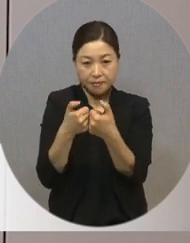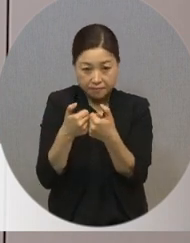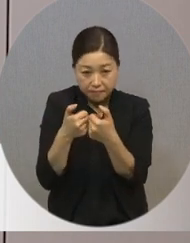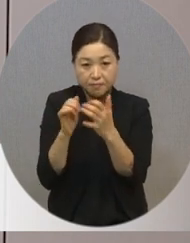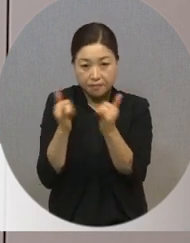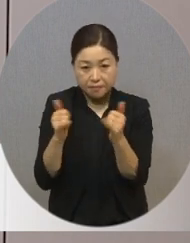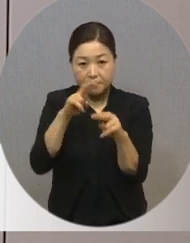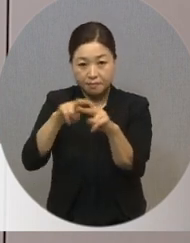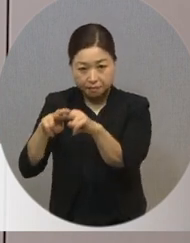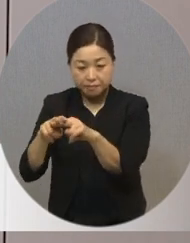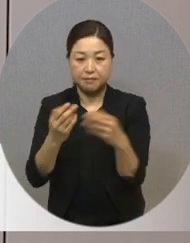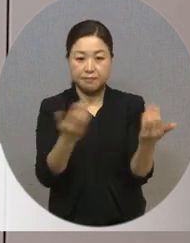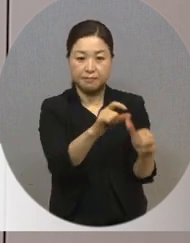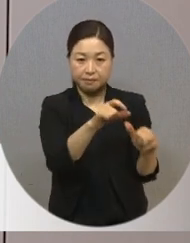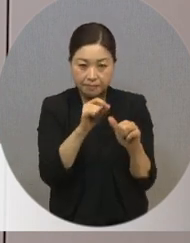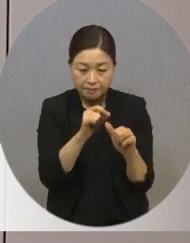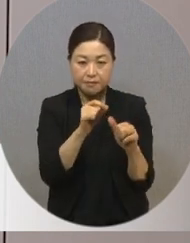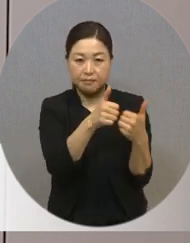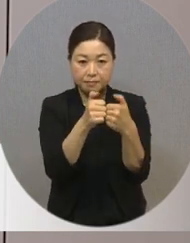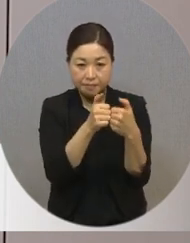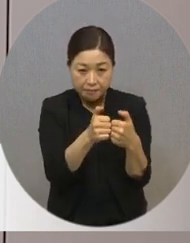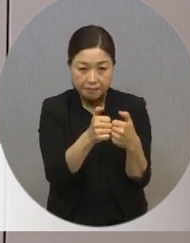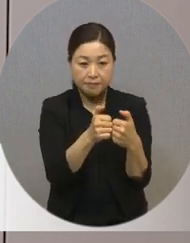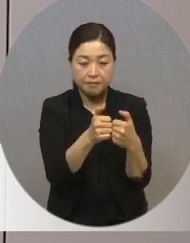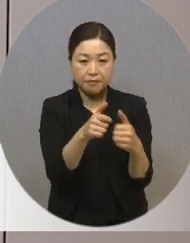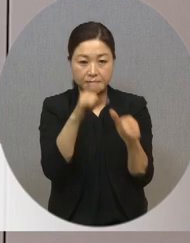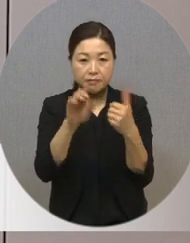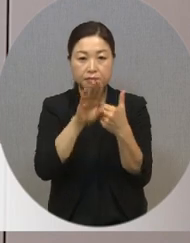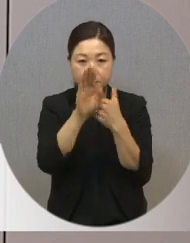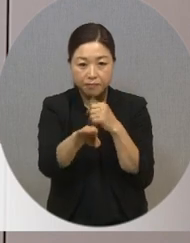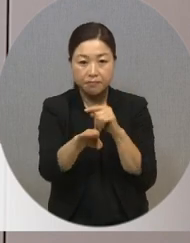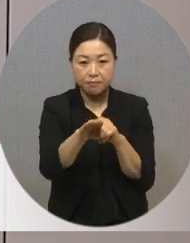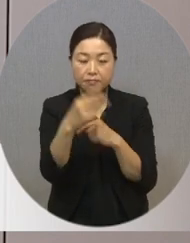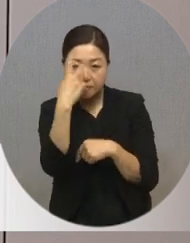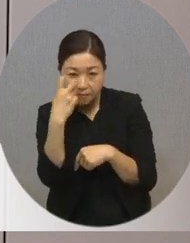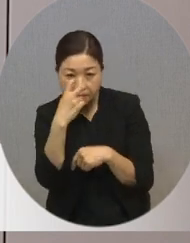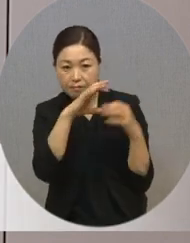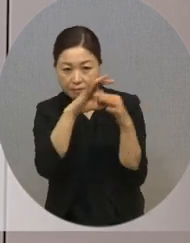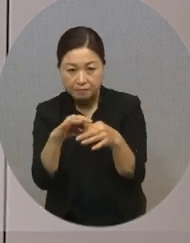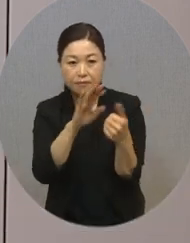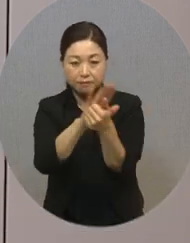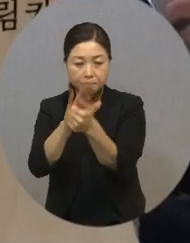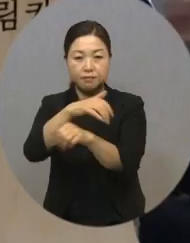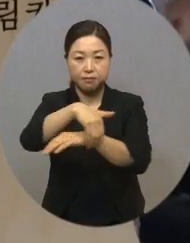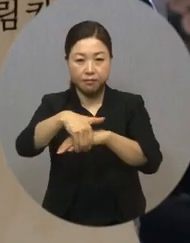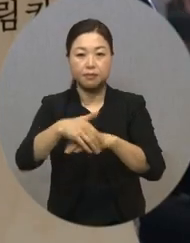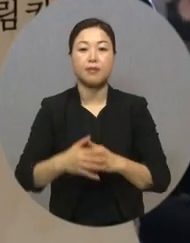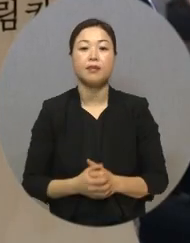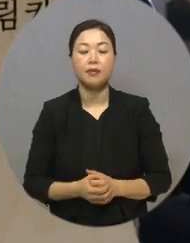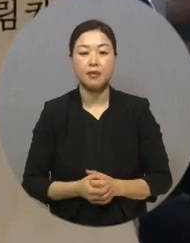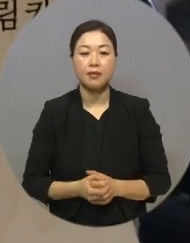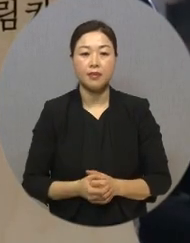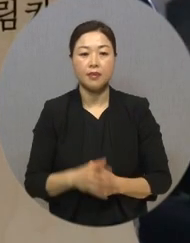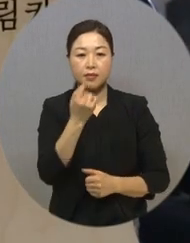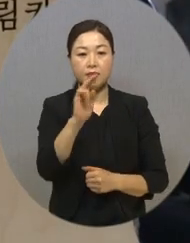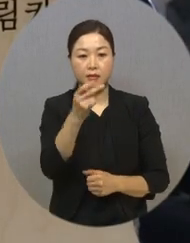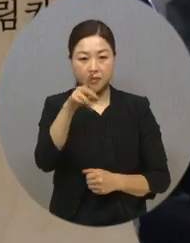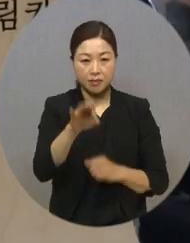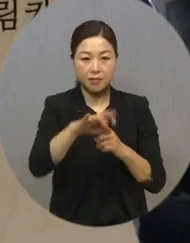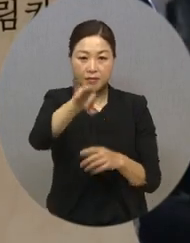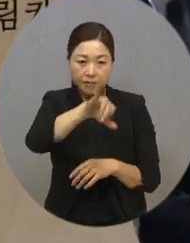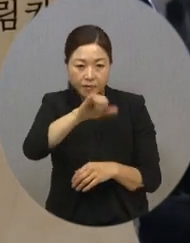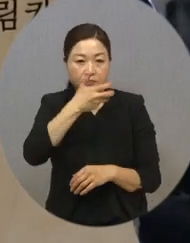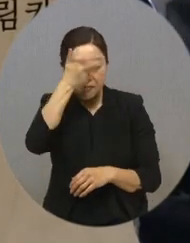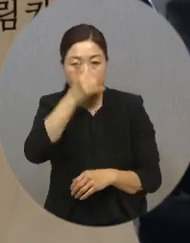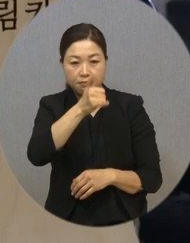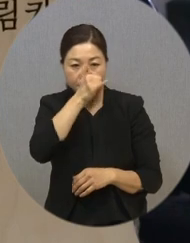구직 상담부터 고용 유지 사후 관리까지 원스톱으로 취업 지원을 제공할 예정입니다. 광양시는 바리스타의 꿈을